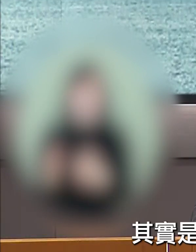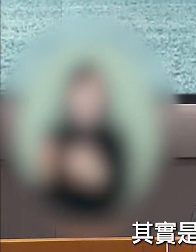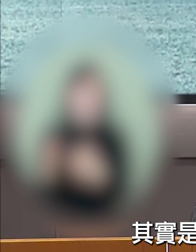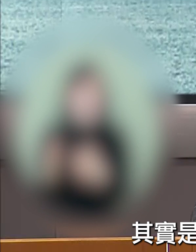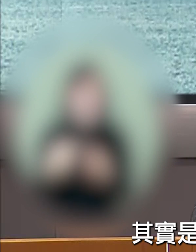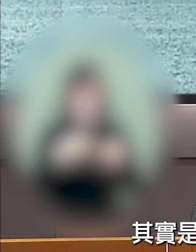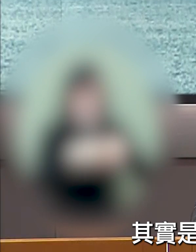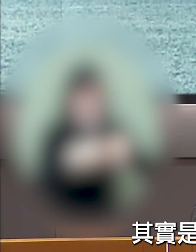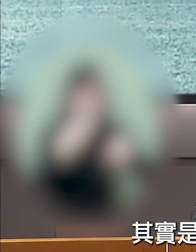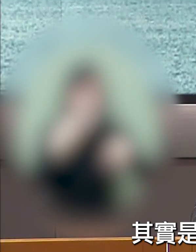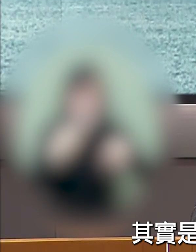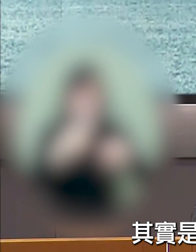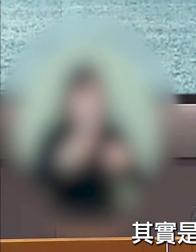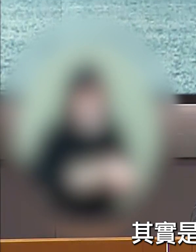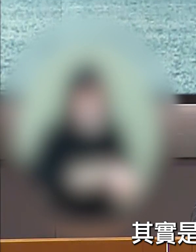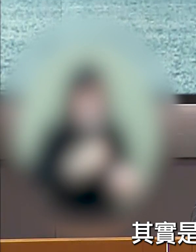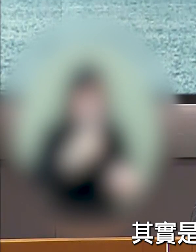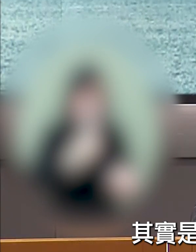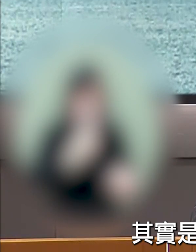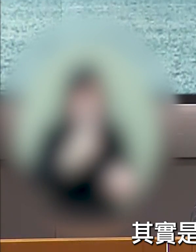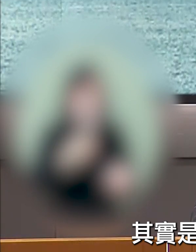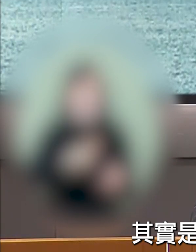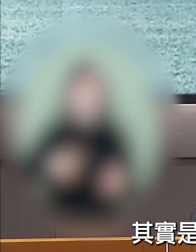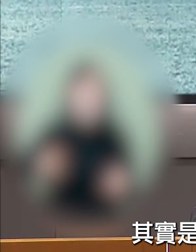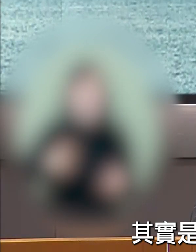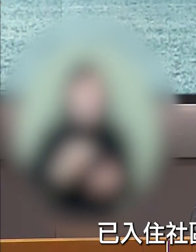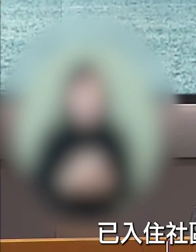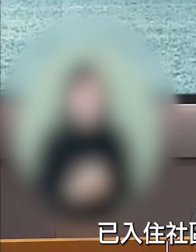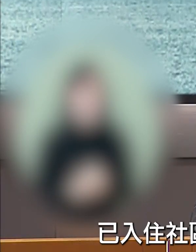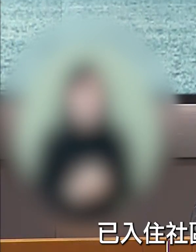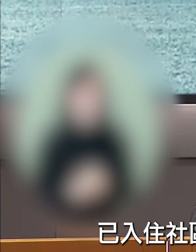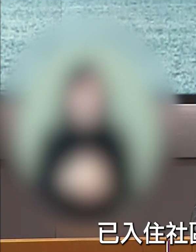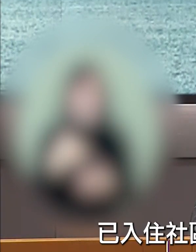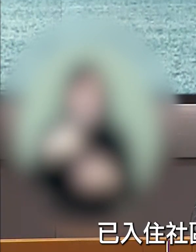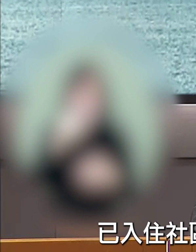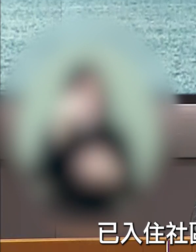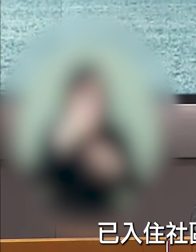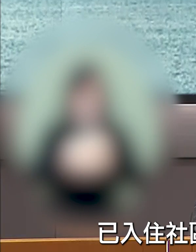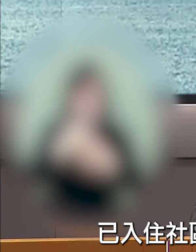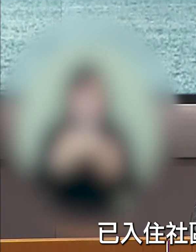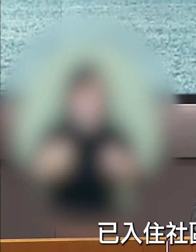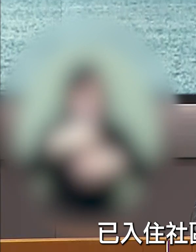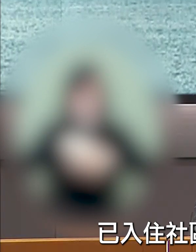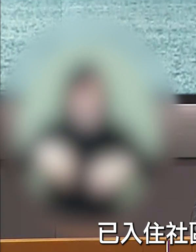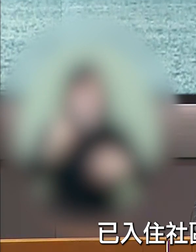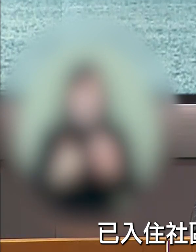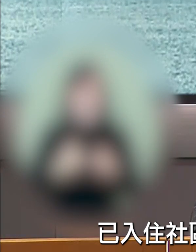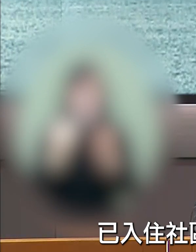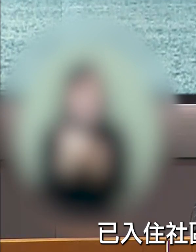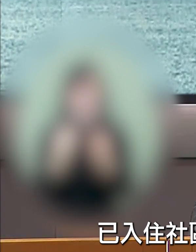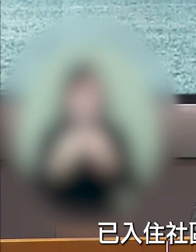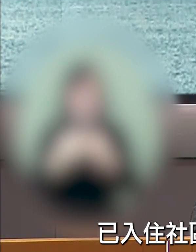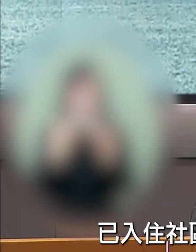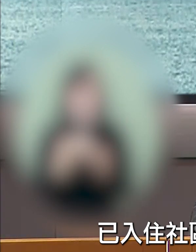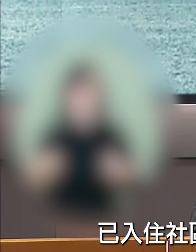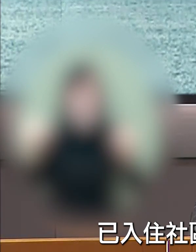跟核酸陽性測試的人士是一致的。已經入住一個社區隔離設施或者在家裏面隔離